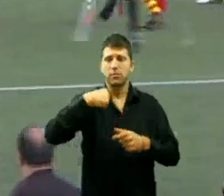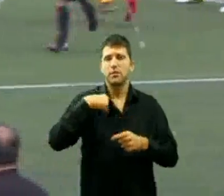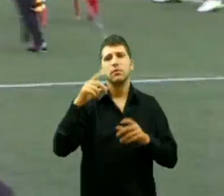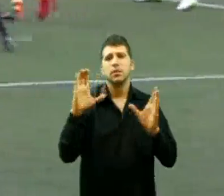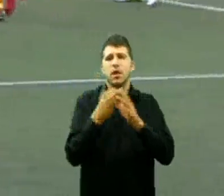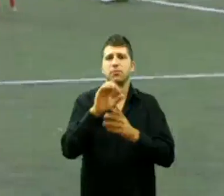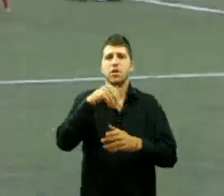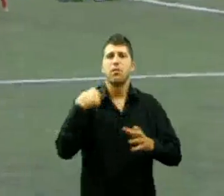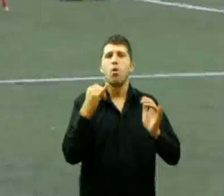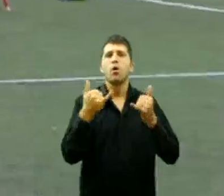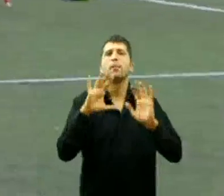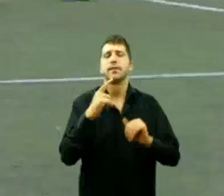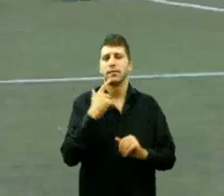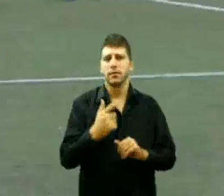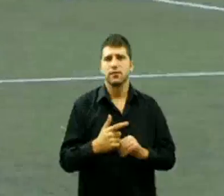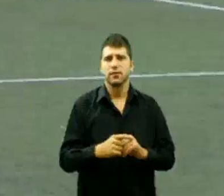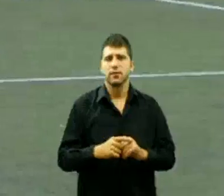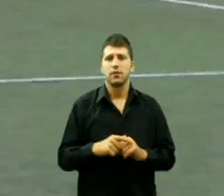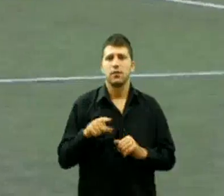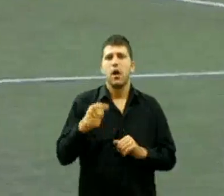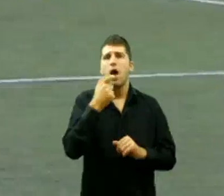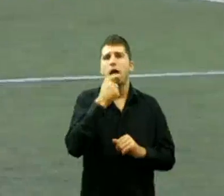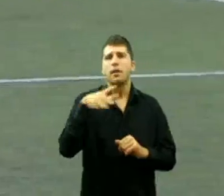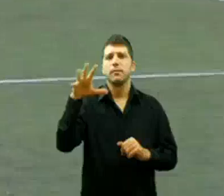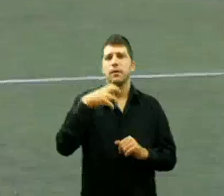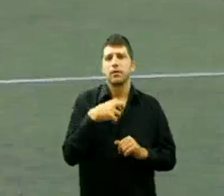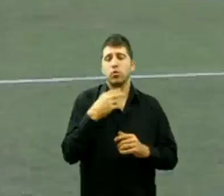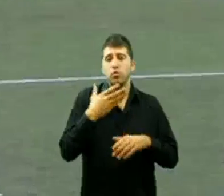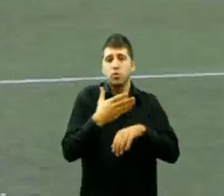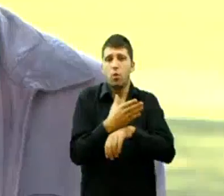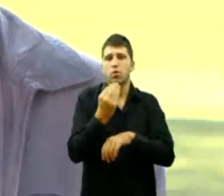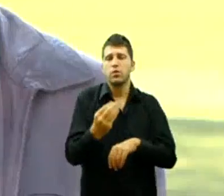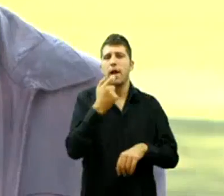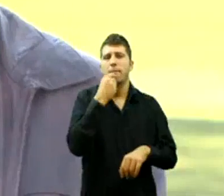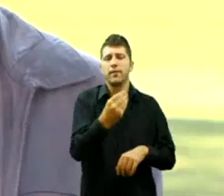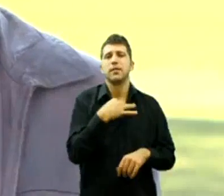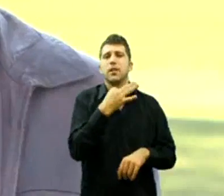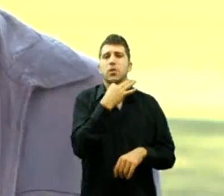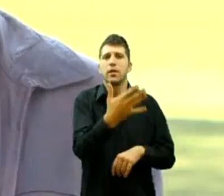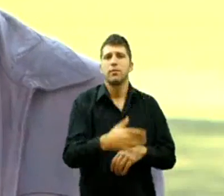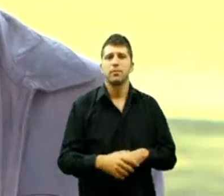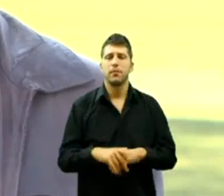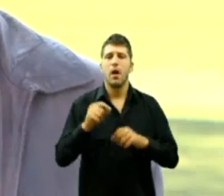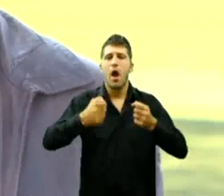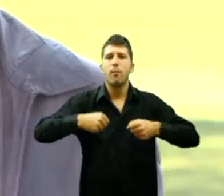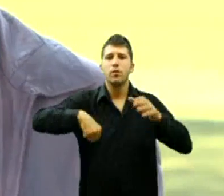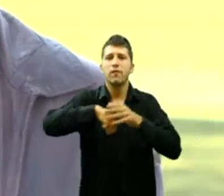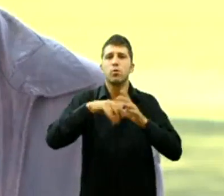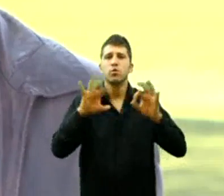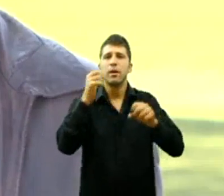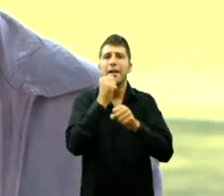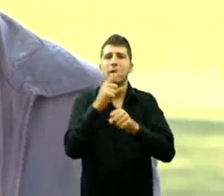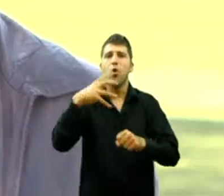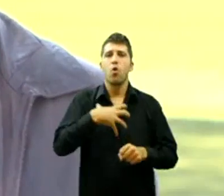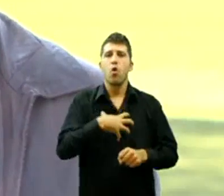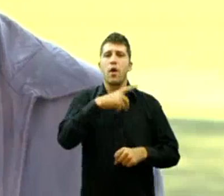zaman oynamazsın. Mertçe hakem verirsin, delikanlıca hakem verirsin. Teşekkür ederim. Ampute Futbol Cem Çınar, Süper Ligi'nde futbol sahasında